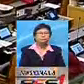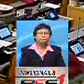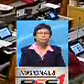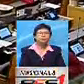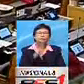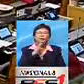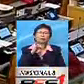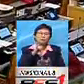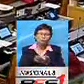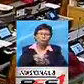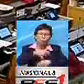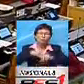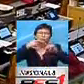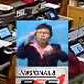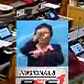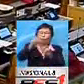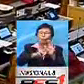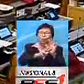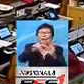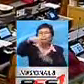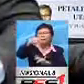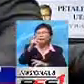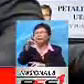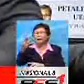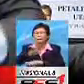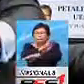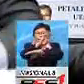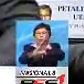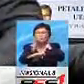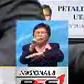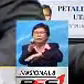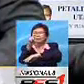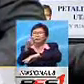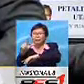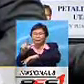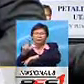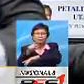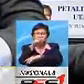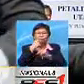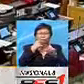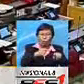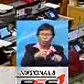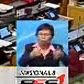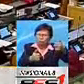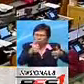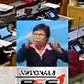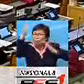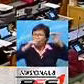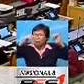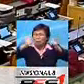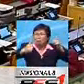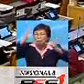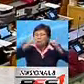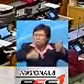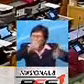Beliau berkata demikian ketika menjawab soalan wakil PKR Bukit Katil, Syamsul Iskandar Muhammad Akin, sama ada Malaysia patut